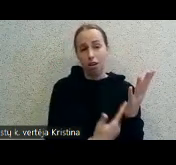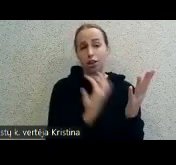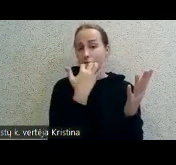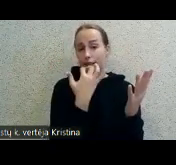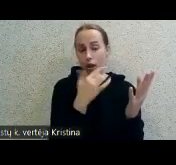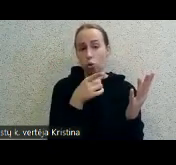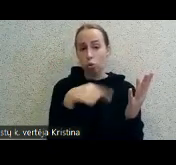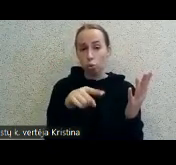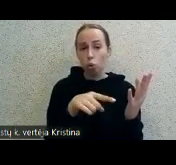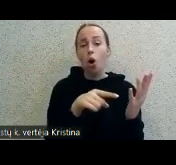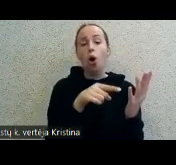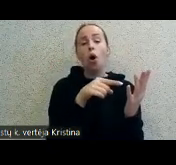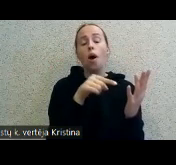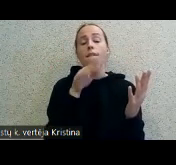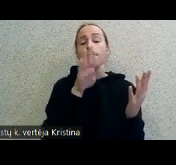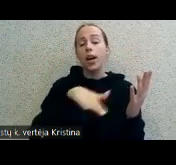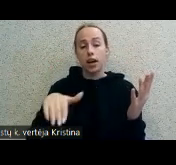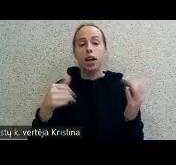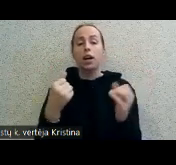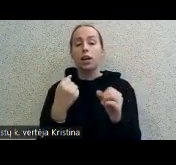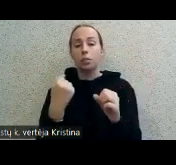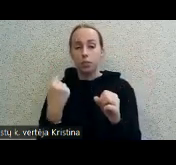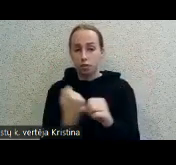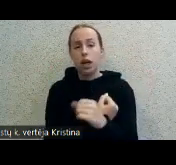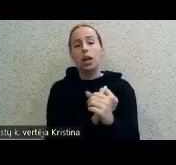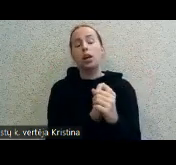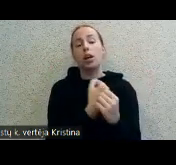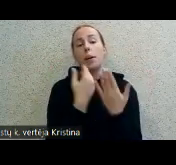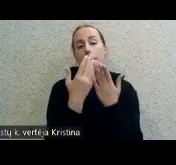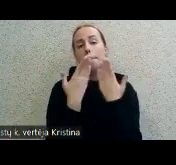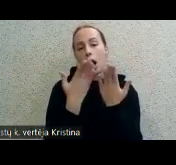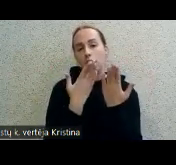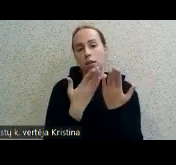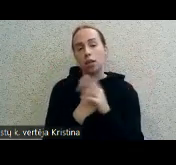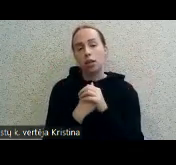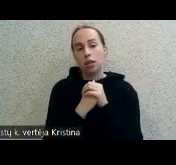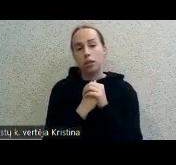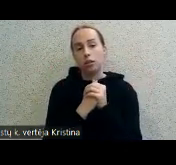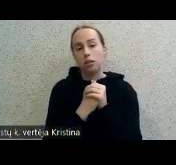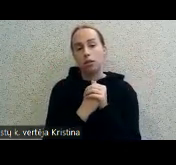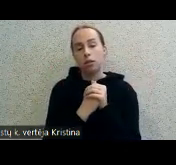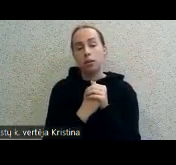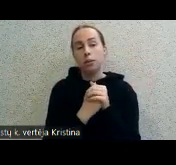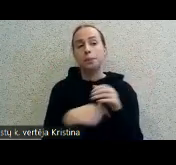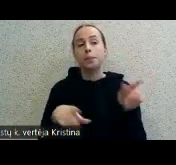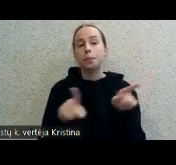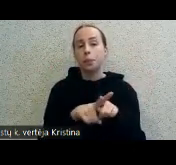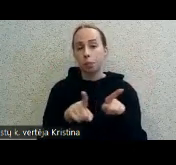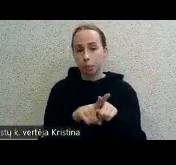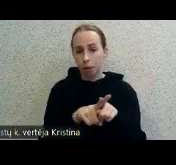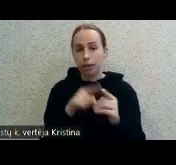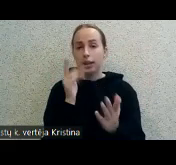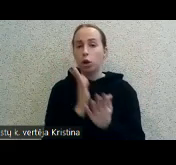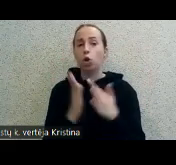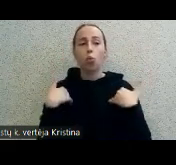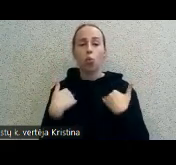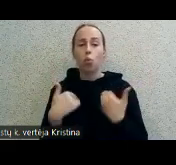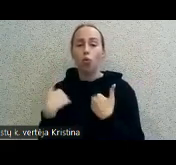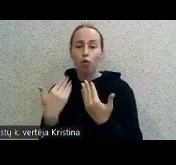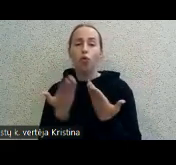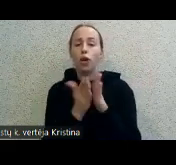galėtų, turėtų perskaityti skaitant poeziją. Ir taip pat yra rekomenduojamas knygos